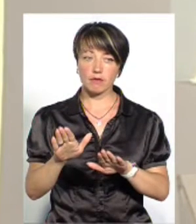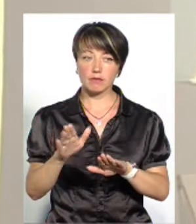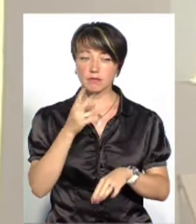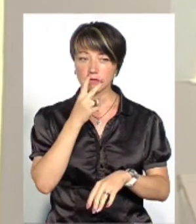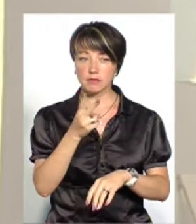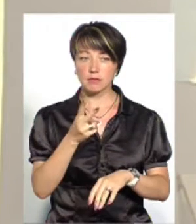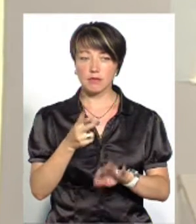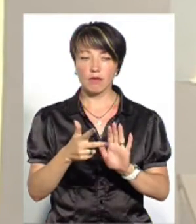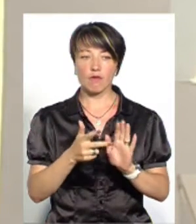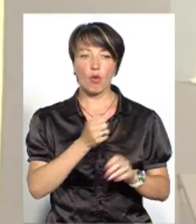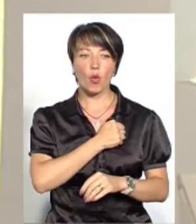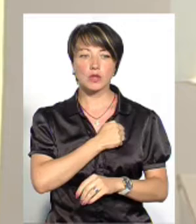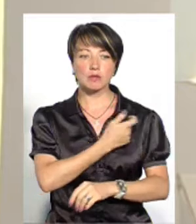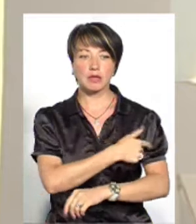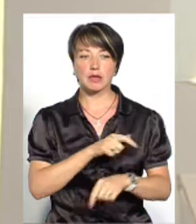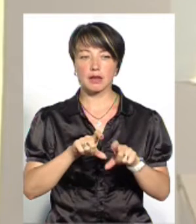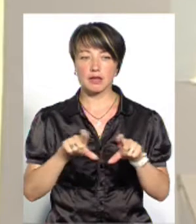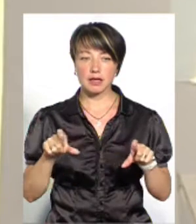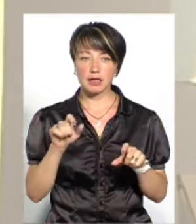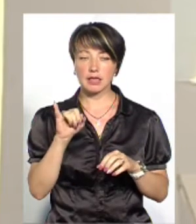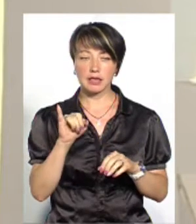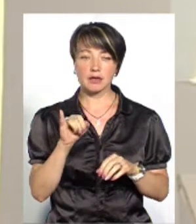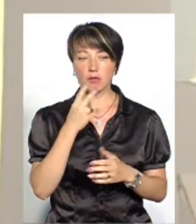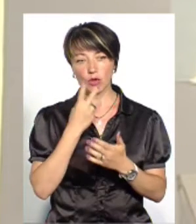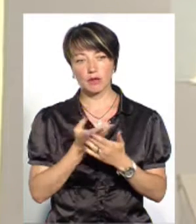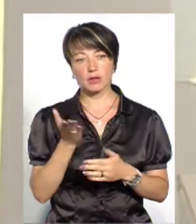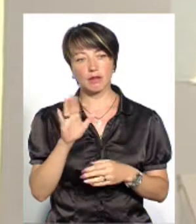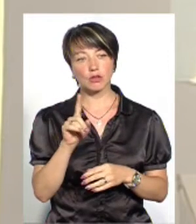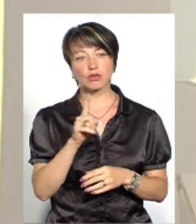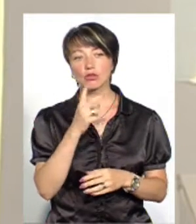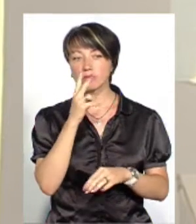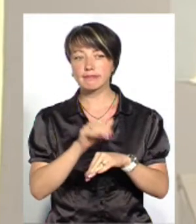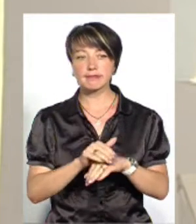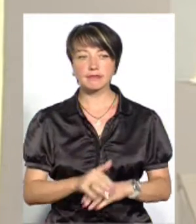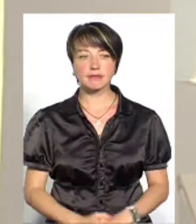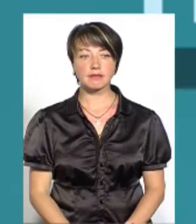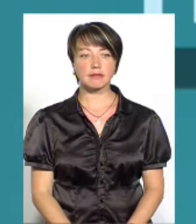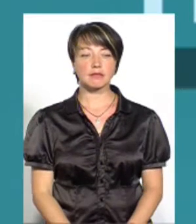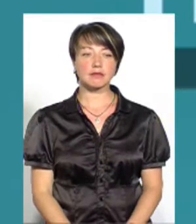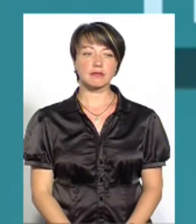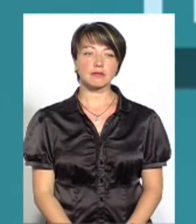у госпіталі, у шпиталі, і давайте подивимося, що він там побачив.